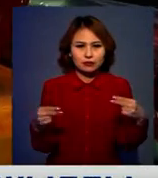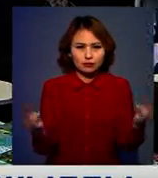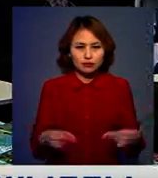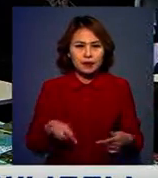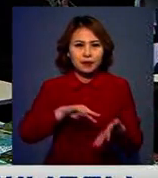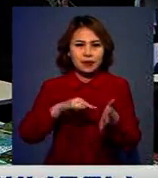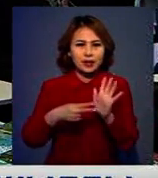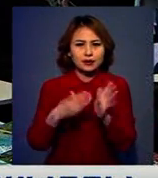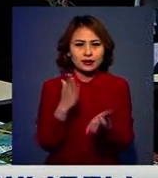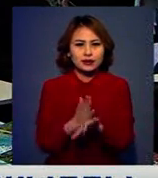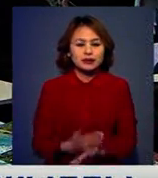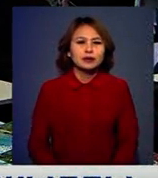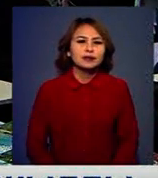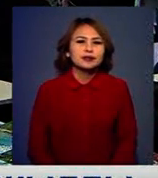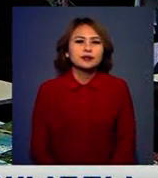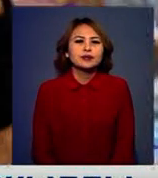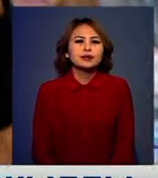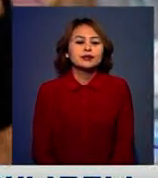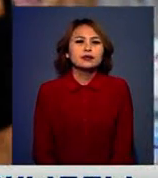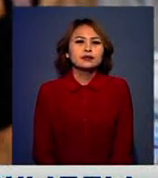деген жоспар бар.